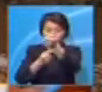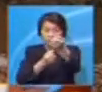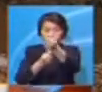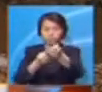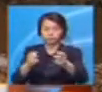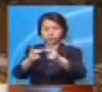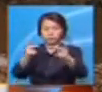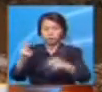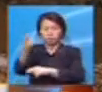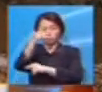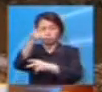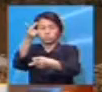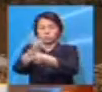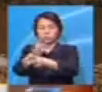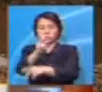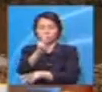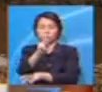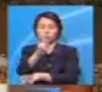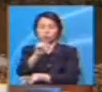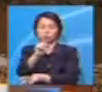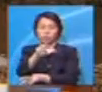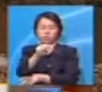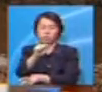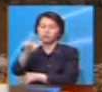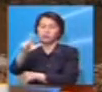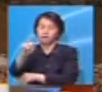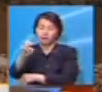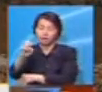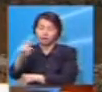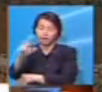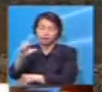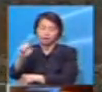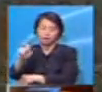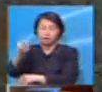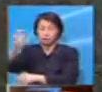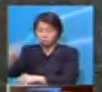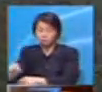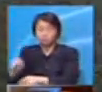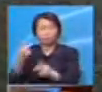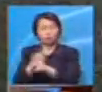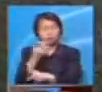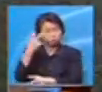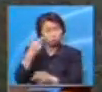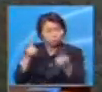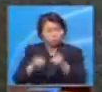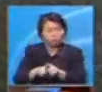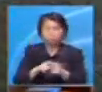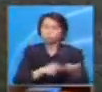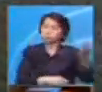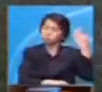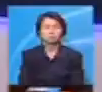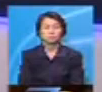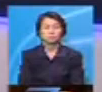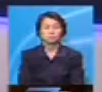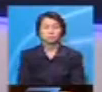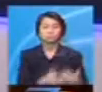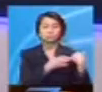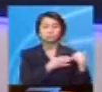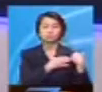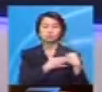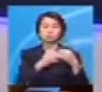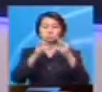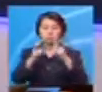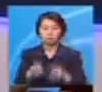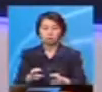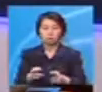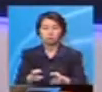di kawasan hutan simpan Kuala langat Selatan merupakan kali kedua berlaku sejak tahun 2014 tanggungjawab rakyat